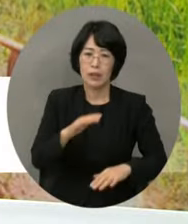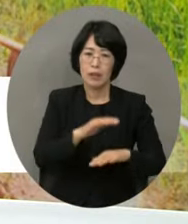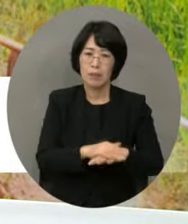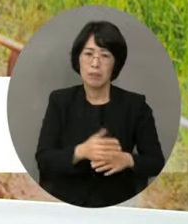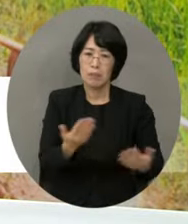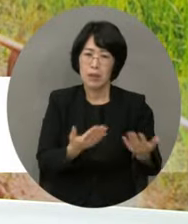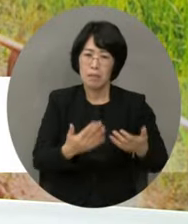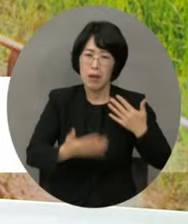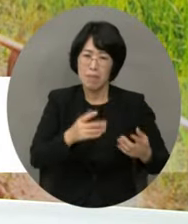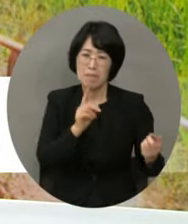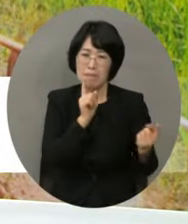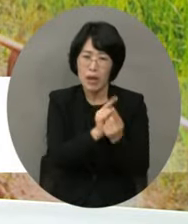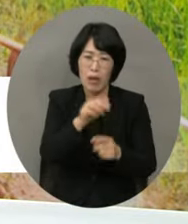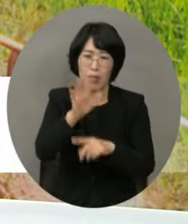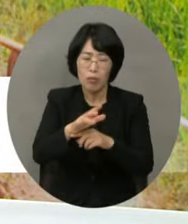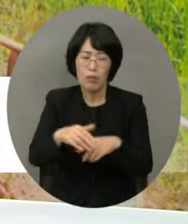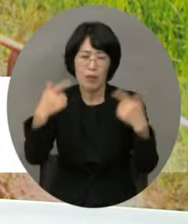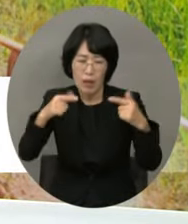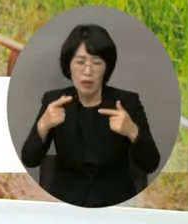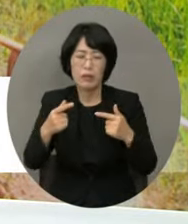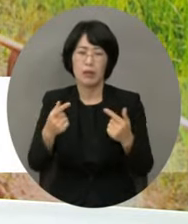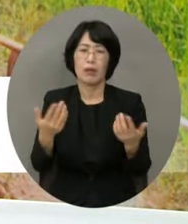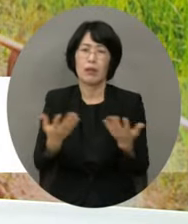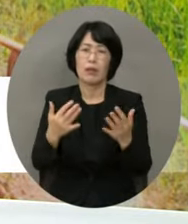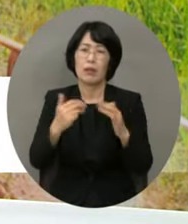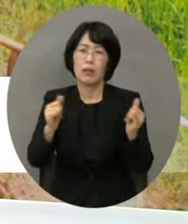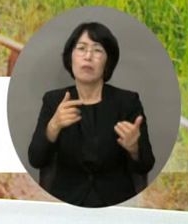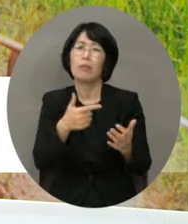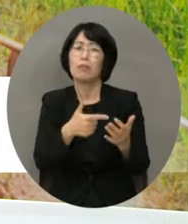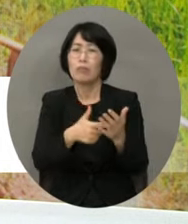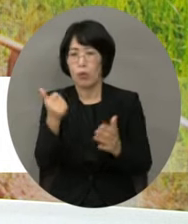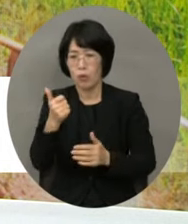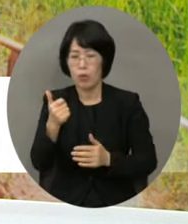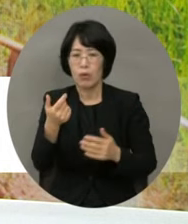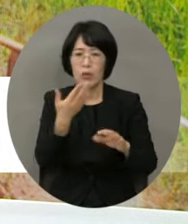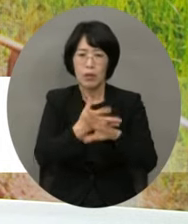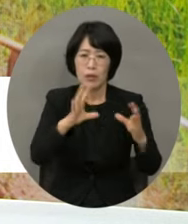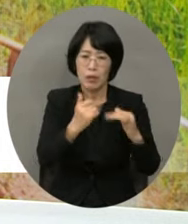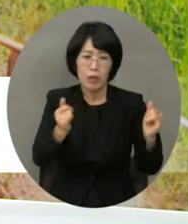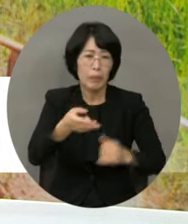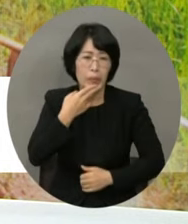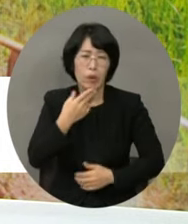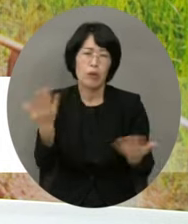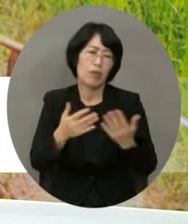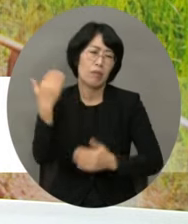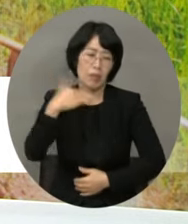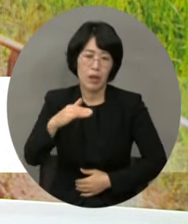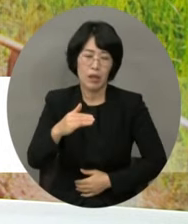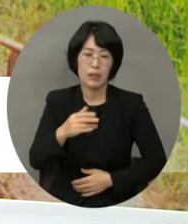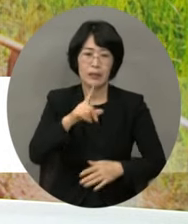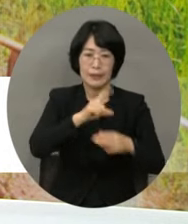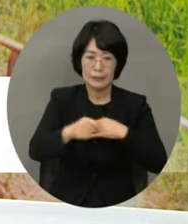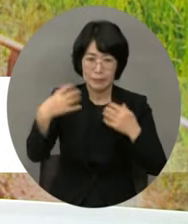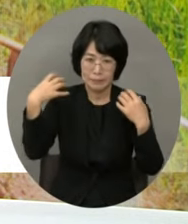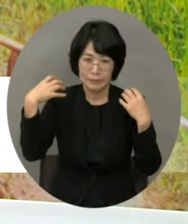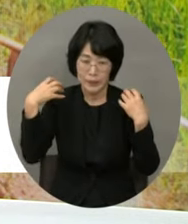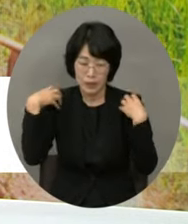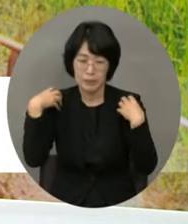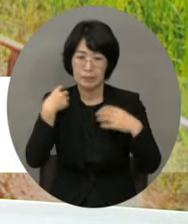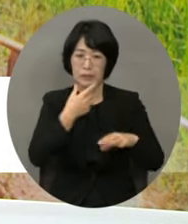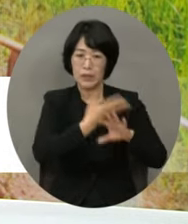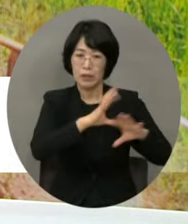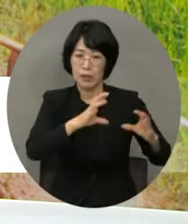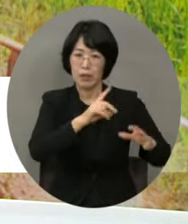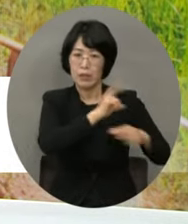농번기마다 농촌에서는 일손이 부족해 외국인 없이는 농사 짓기가 매우 어려운데요. 국내 지자체들이 직접 외국의 지자체와 협약을